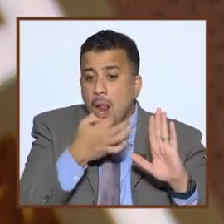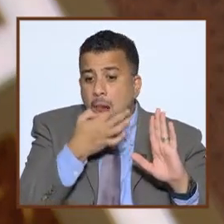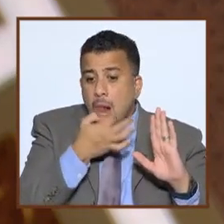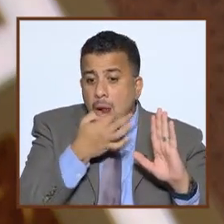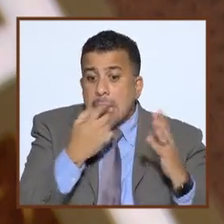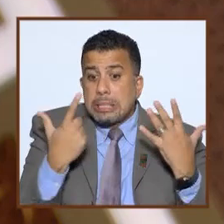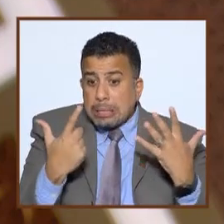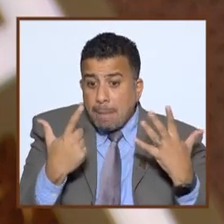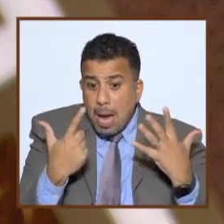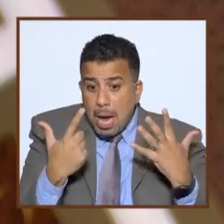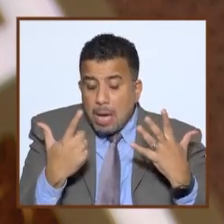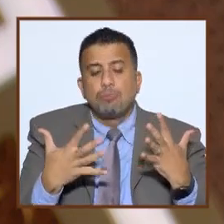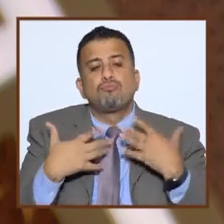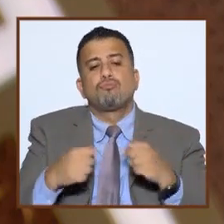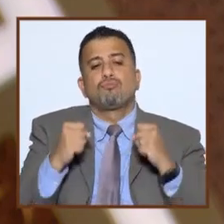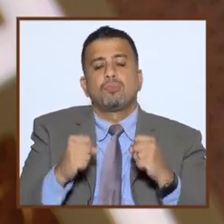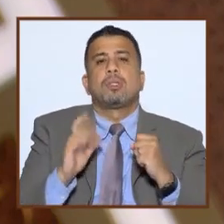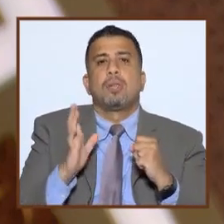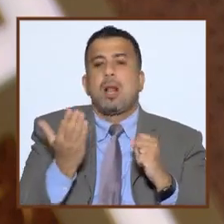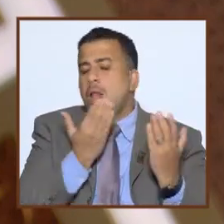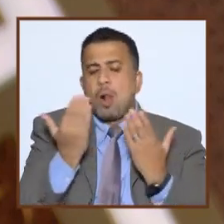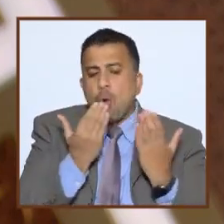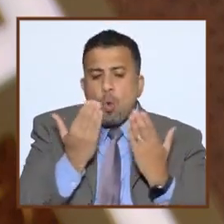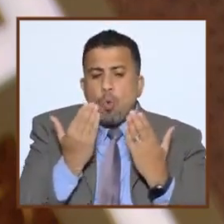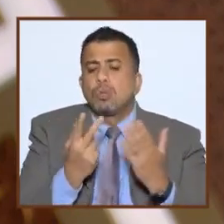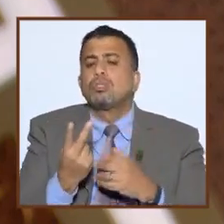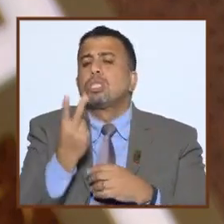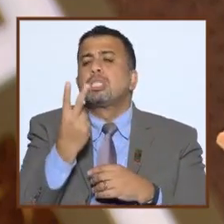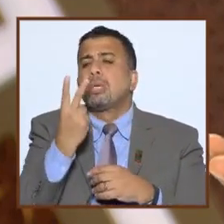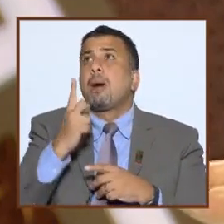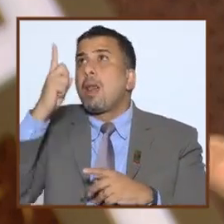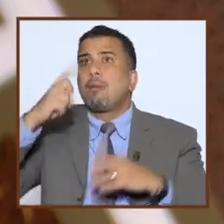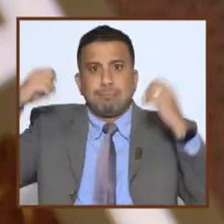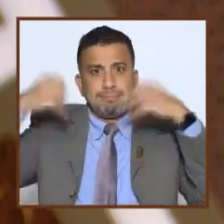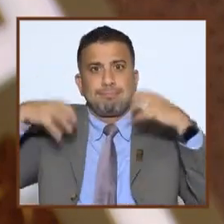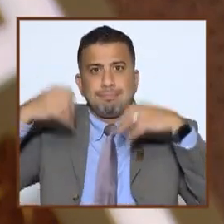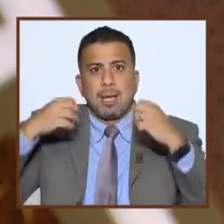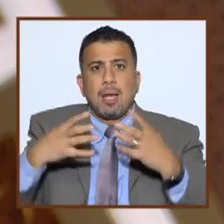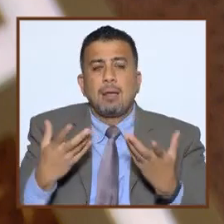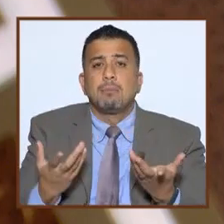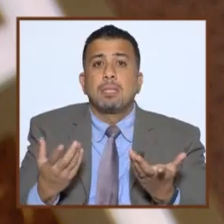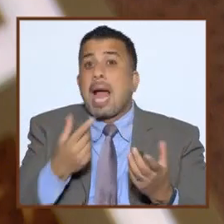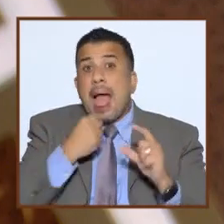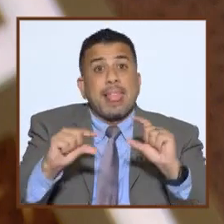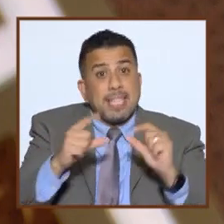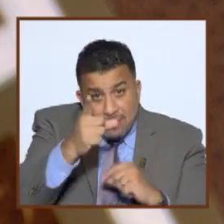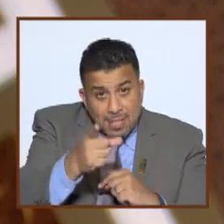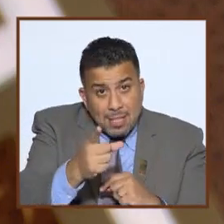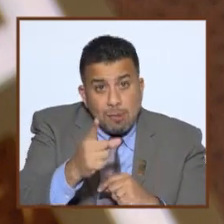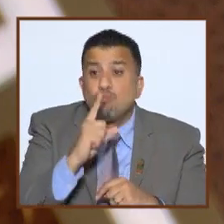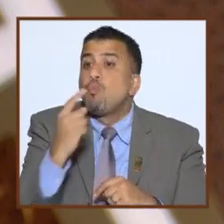عن النبي عليه الصلاه والسلام عشان نروح سوره ياسين نقرا سبع مرات ليحصل لنا ما يذكرونه فعلا يا اختي